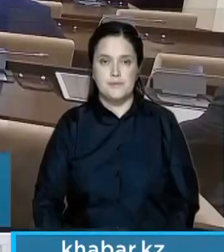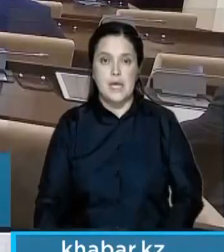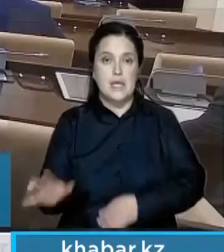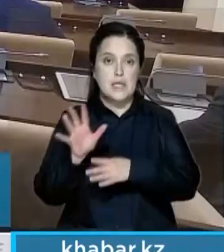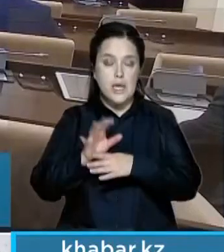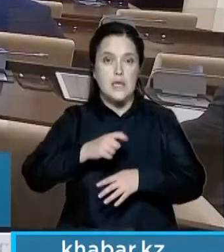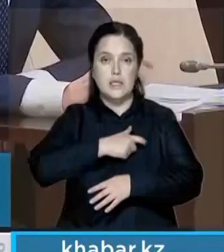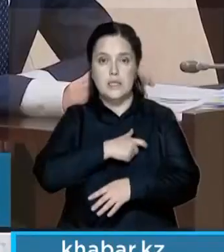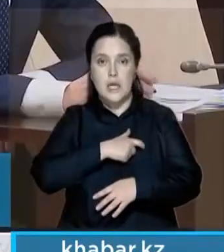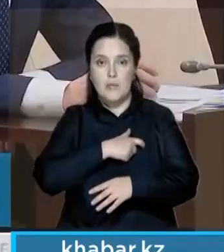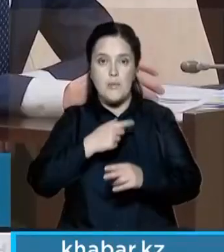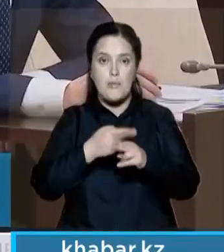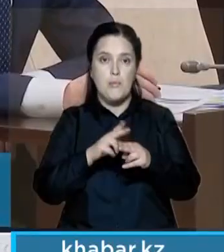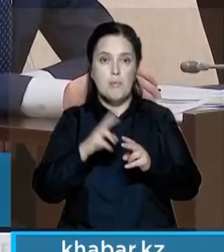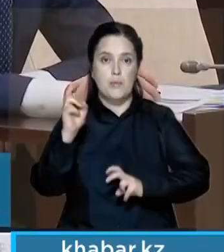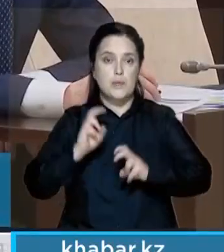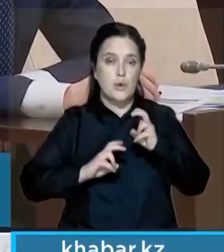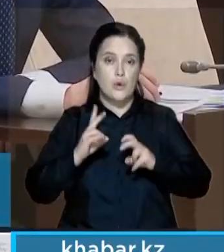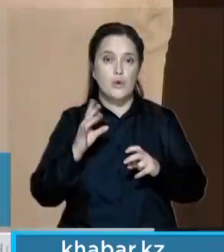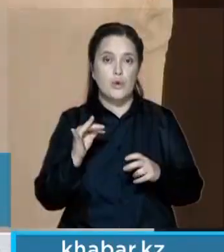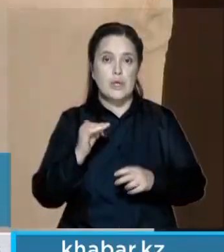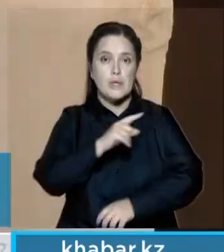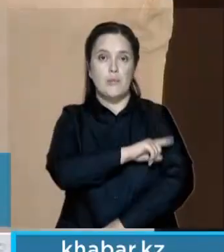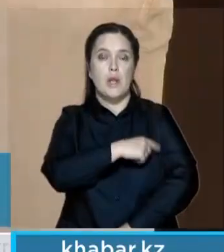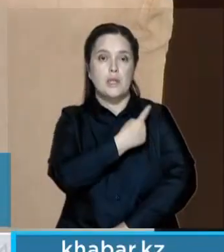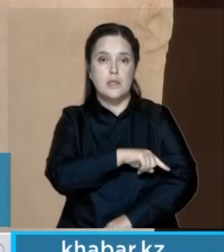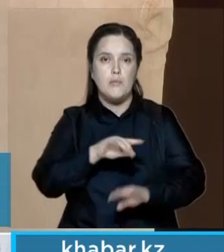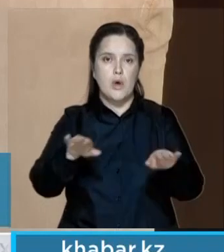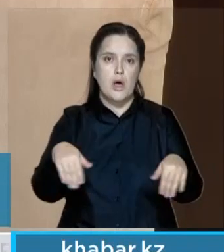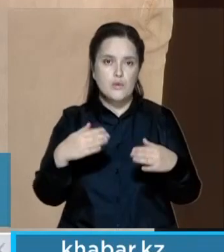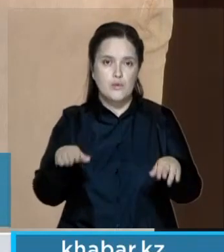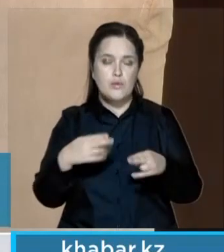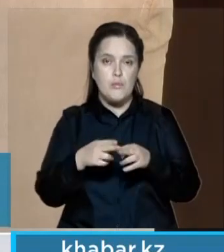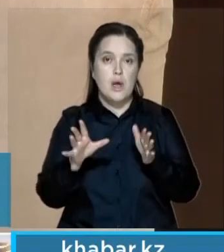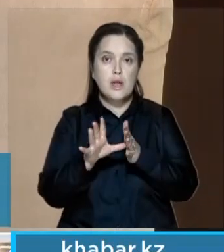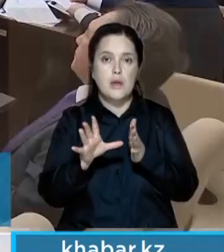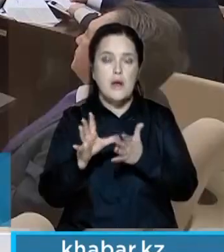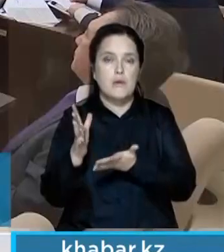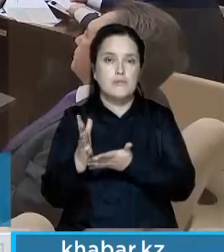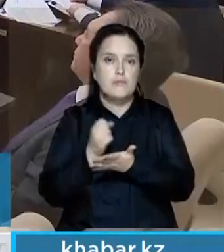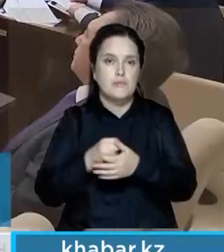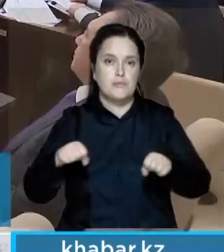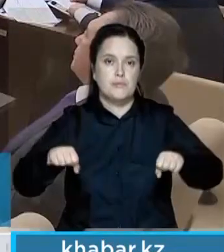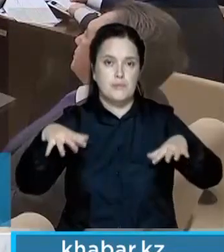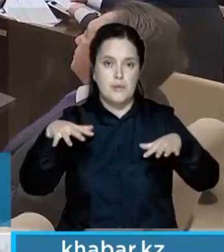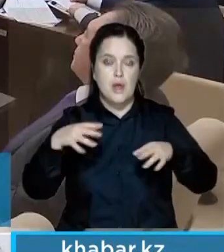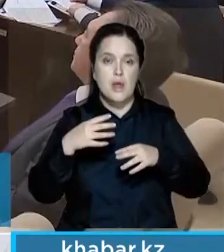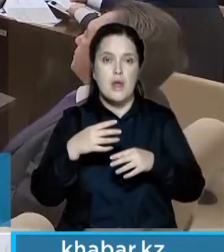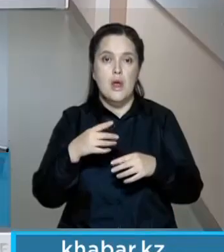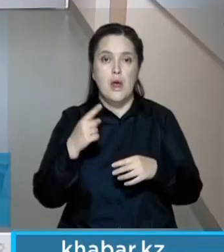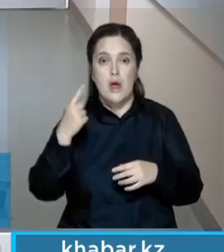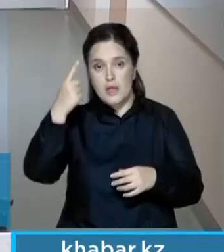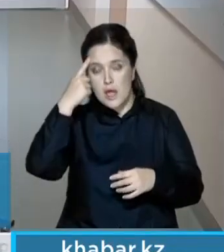Нарекание депутатов вызывает оснащенность не только промышленных предприятий, но и больниц. Во многих отсутствует резервное электроснабжение, отметила